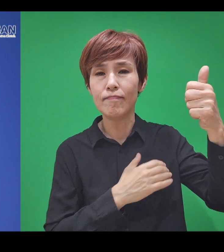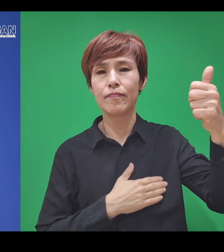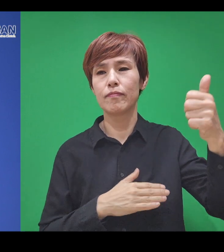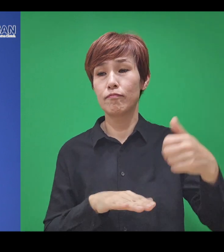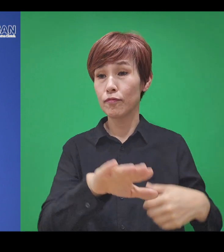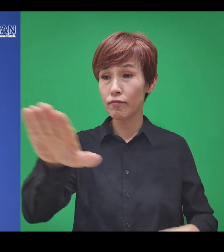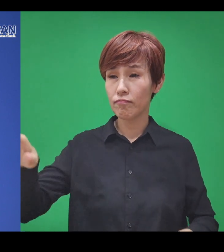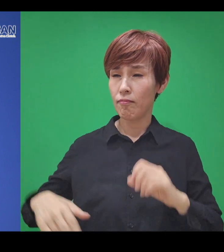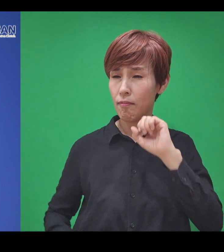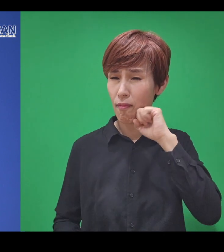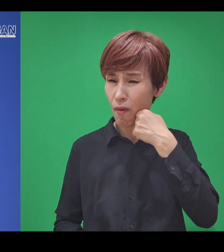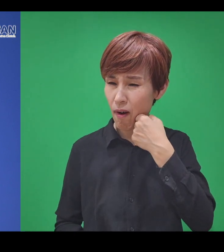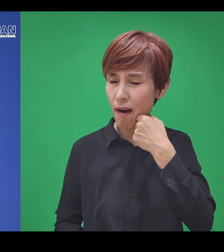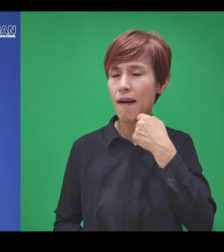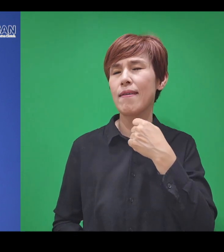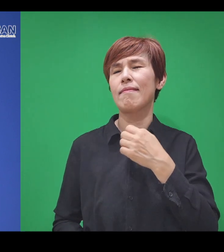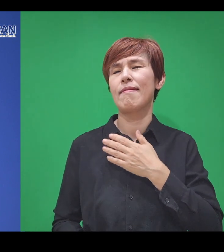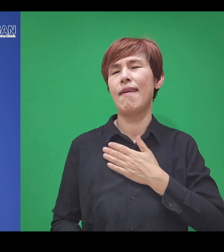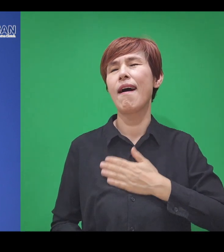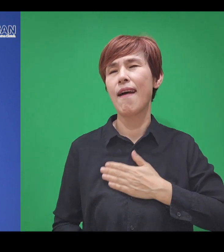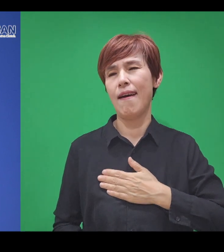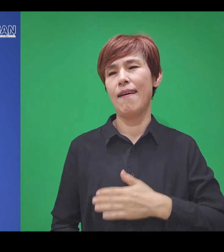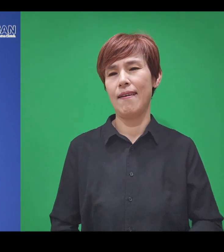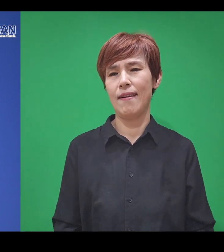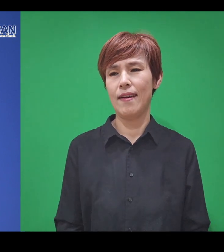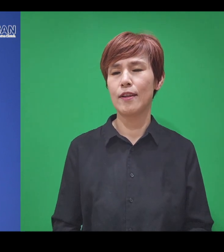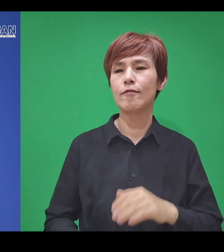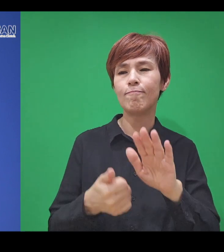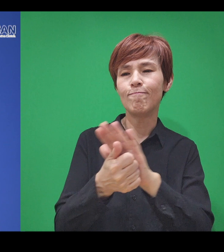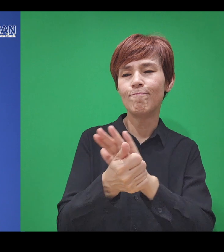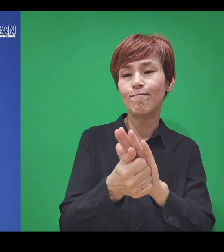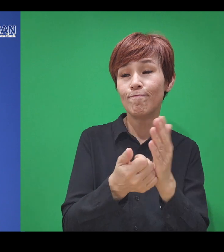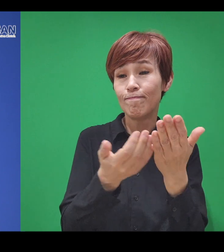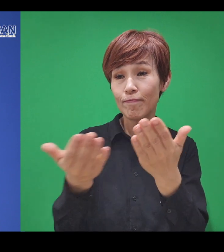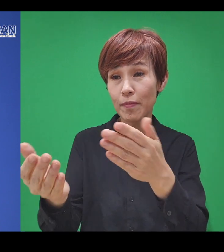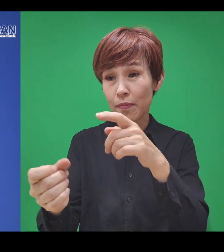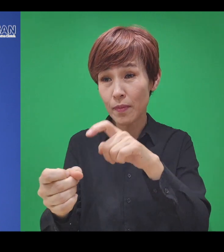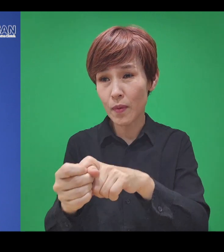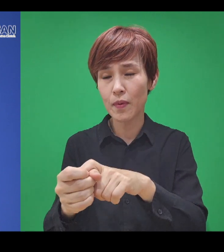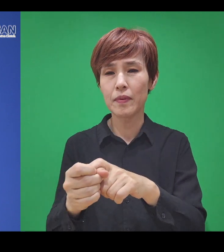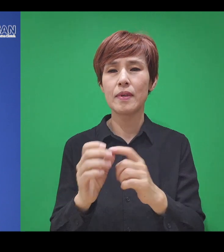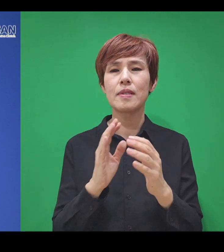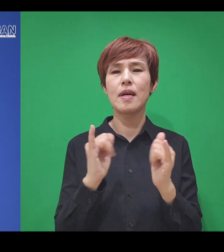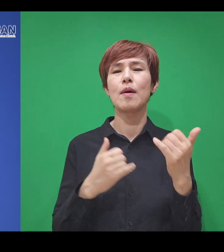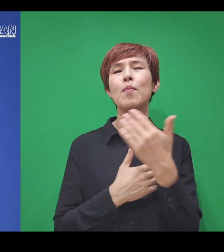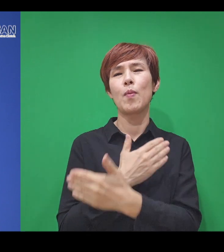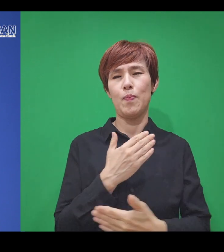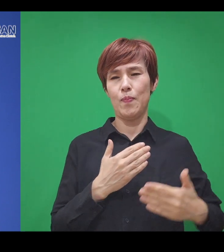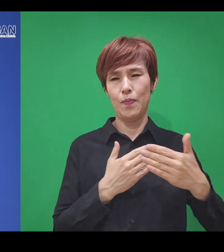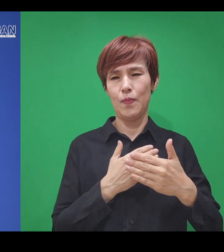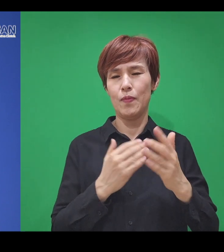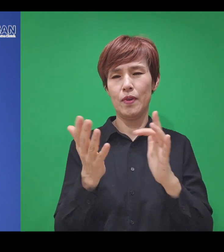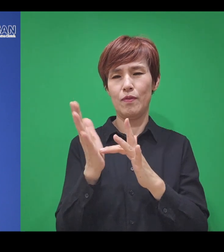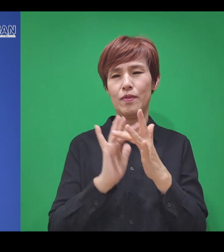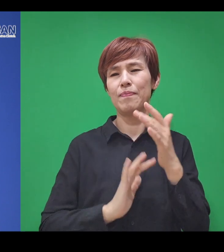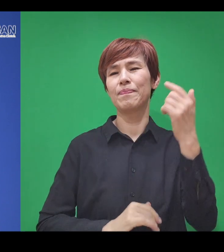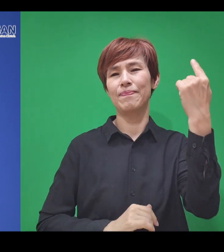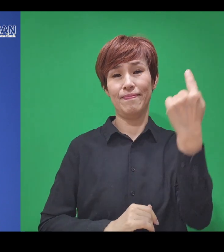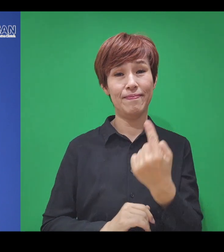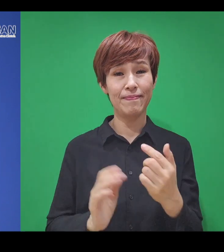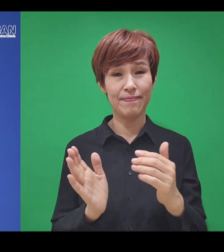어려움을 이해하시기 때문에 우리를 위로하시기 위해 우리와 동일한 사람의 몸을 입고 이